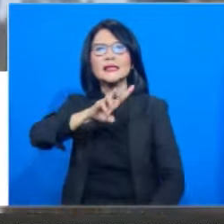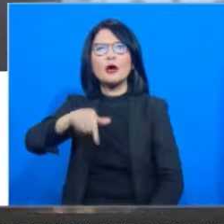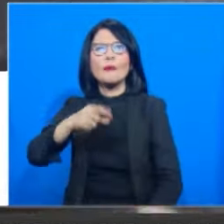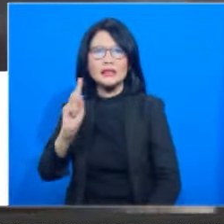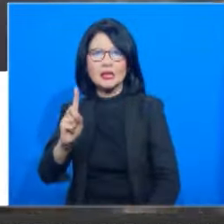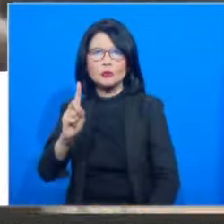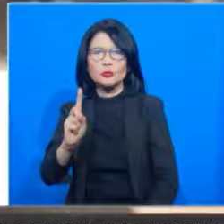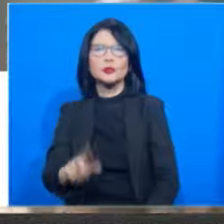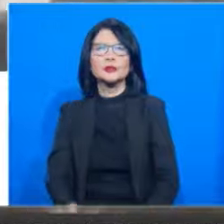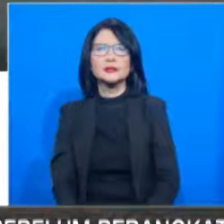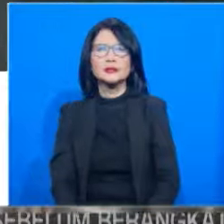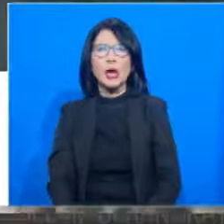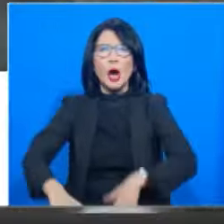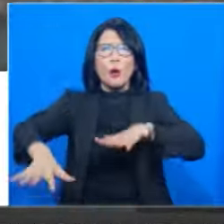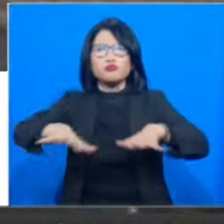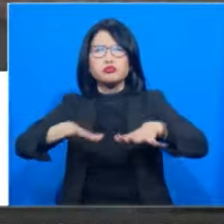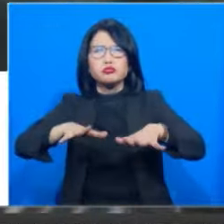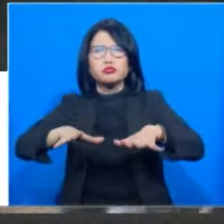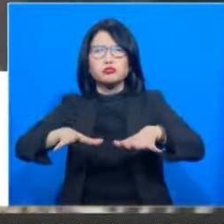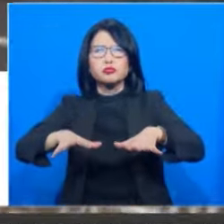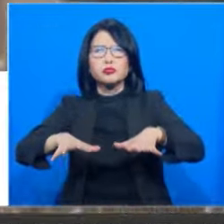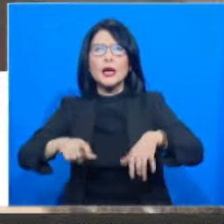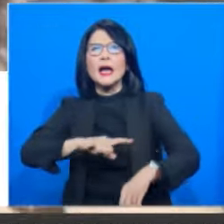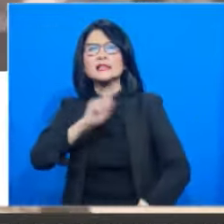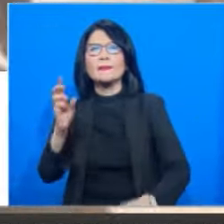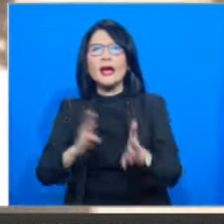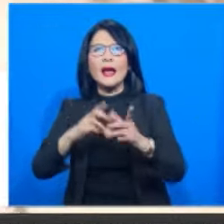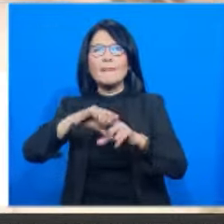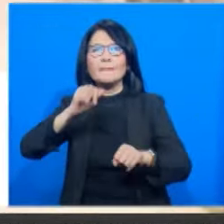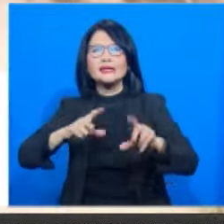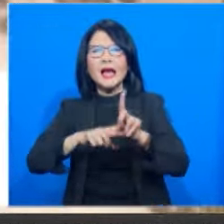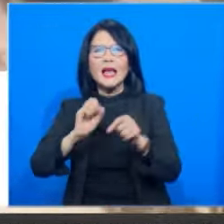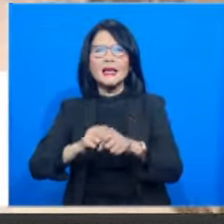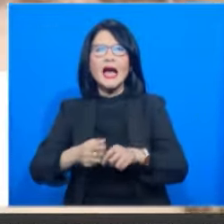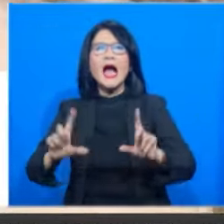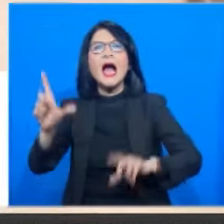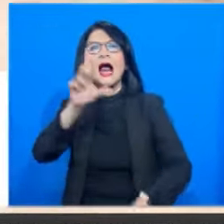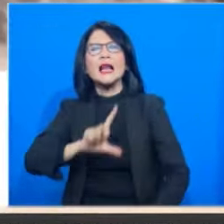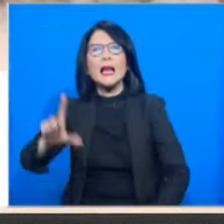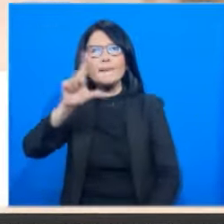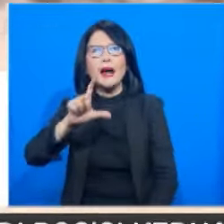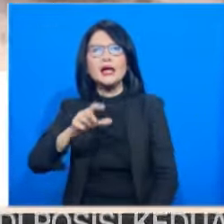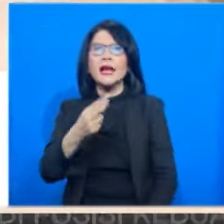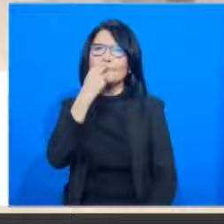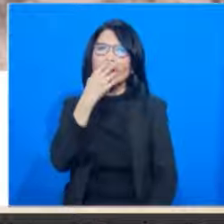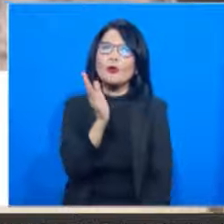3,1. Guncangan gempa dirasakan di daerah Majalaya, Banjaran, Lembang, Parompong,